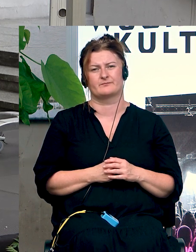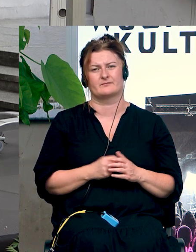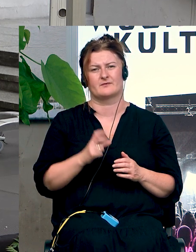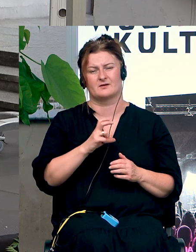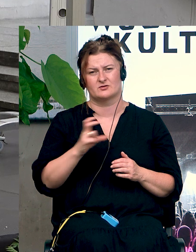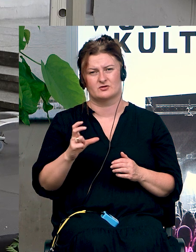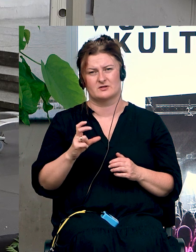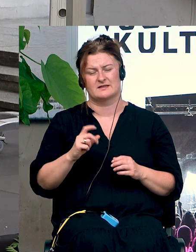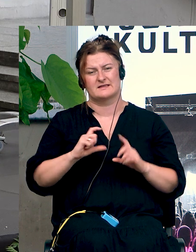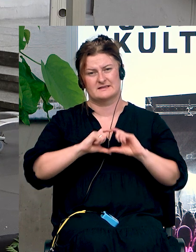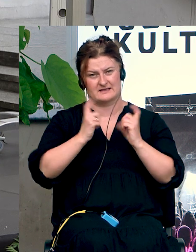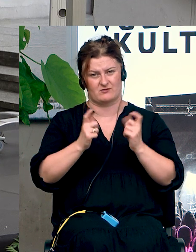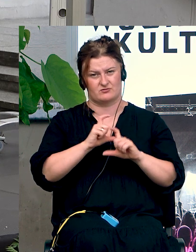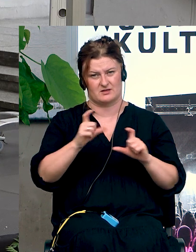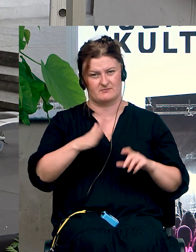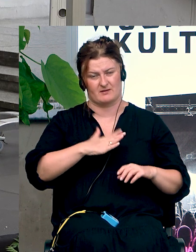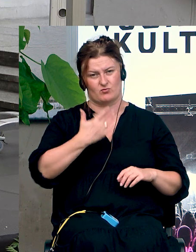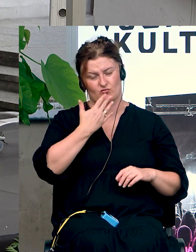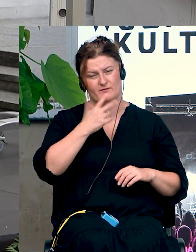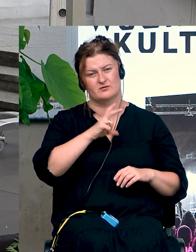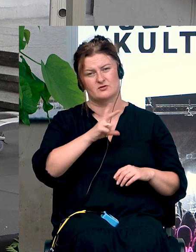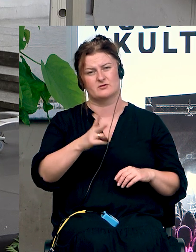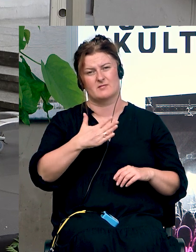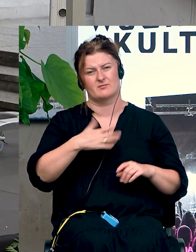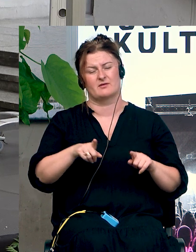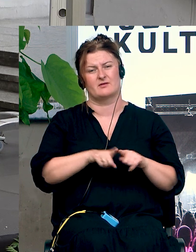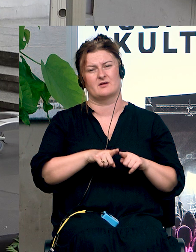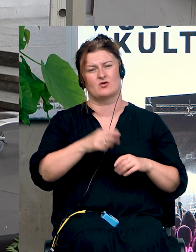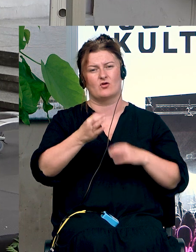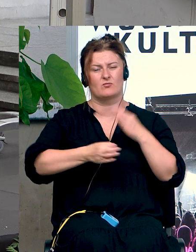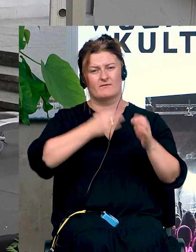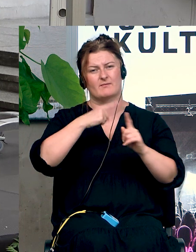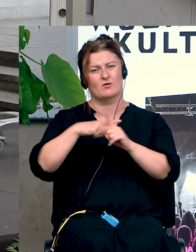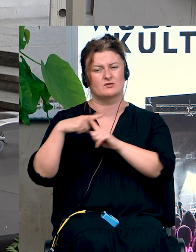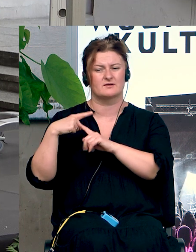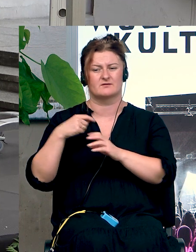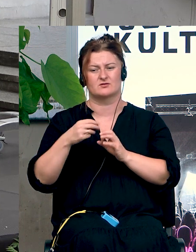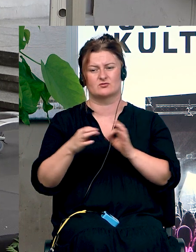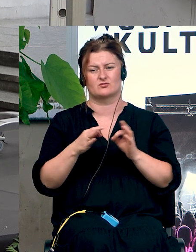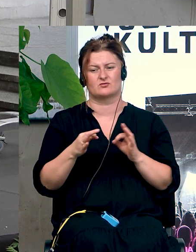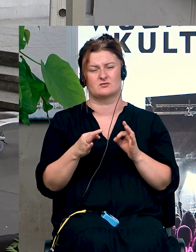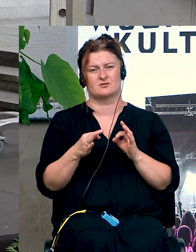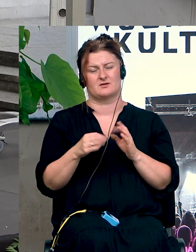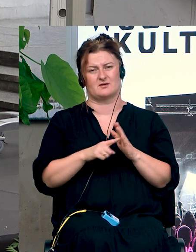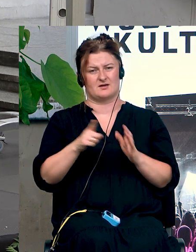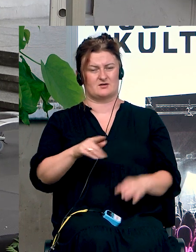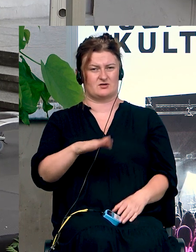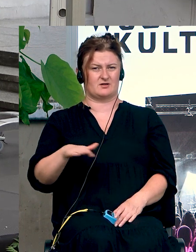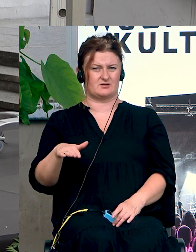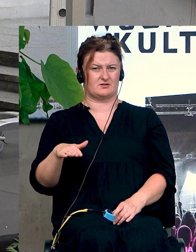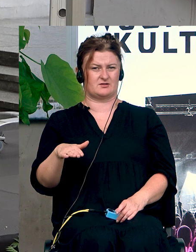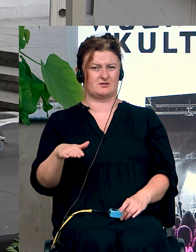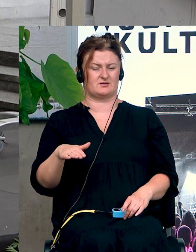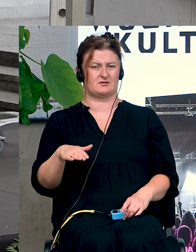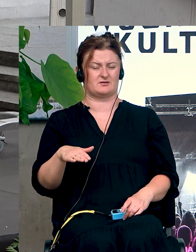czy mamy ta cały czas o tym mówić, czy mamy też opowiadać pozytywne jakieś historie, szczególnie dla dzieci, żeby właśnie oderwać